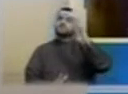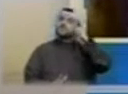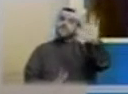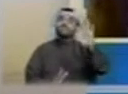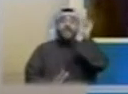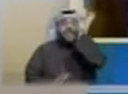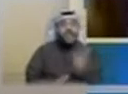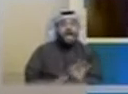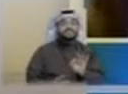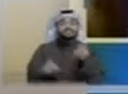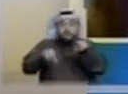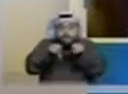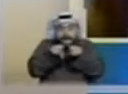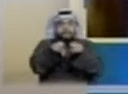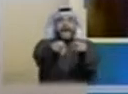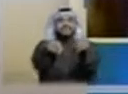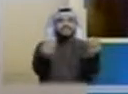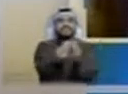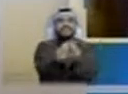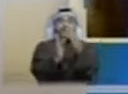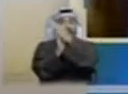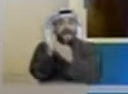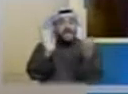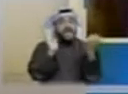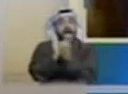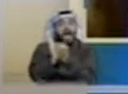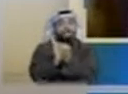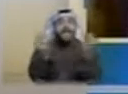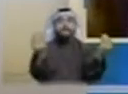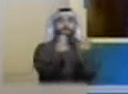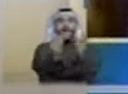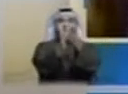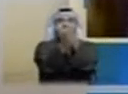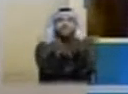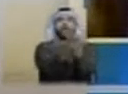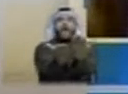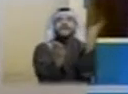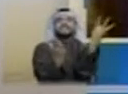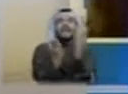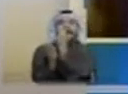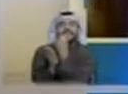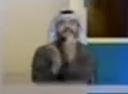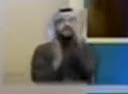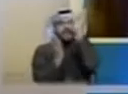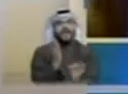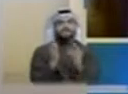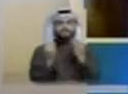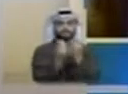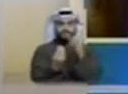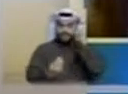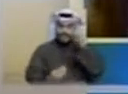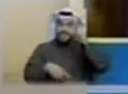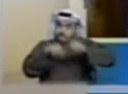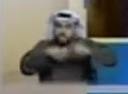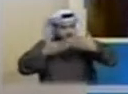بالجوازات الإقامة وصلاحية الجواز مرتبطة بعضها مع بعض، لا يمكن في حالة تجديد الجواز عن طريق السفارات بأن تقع أنت أيضا